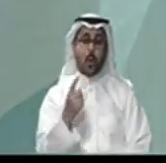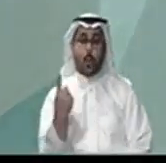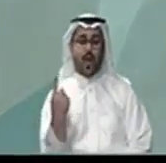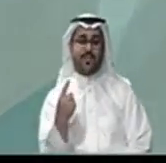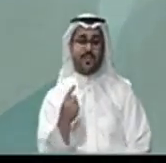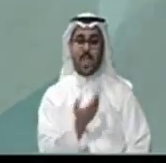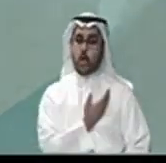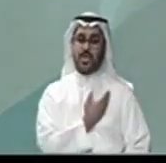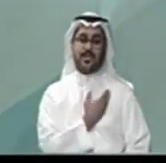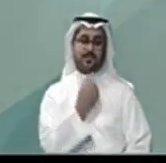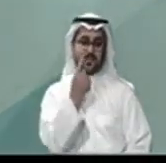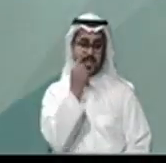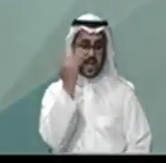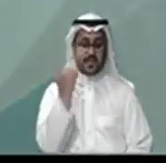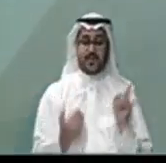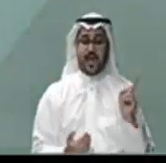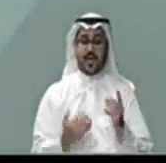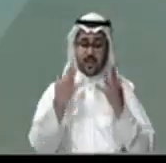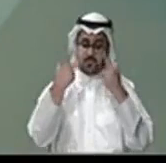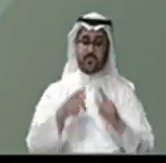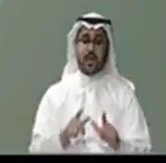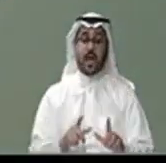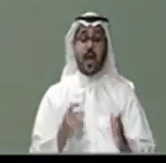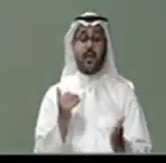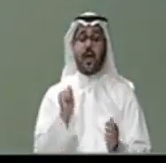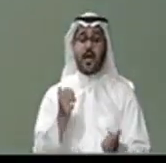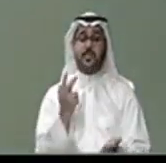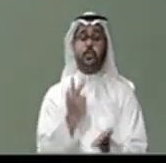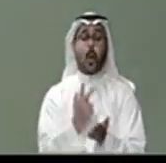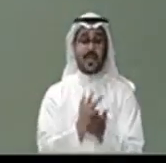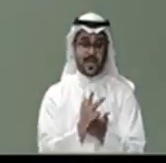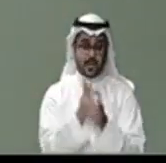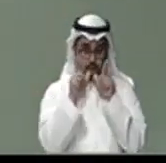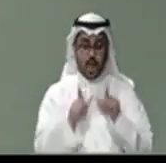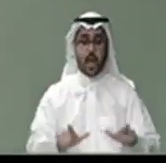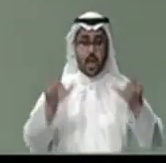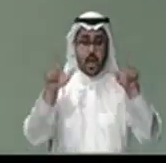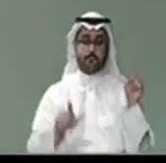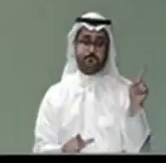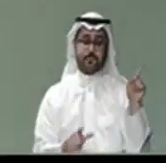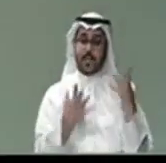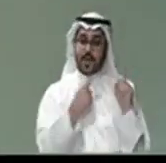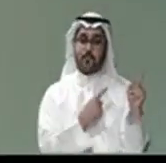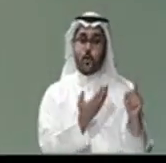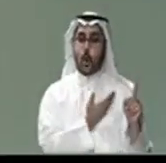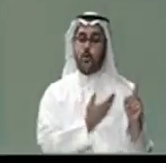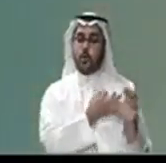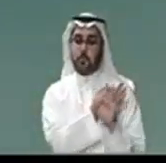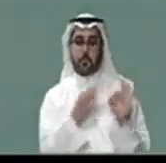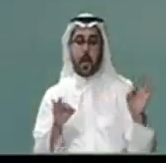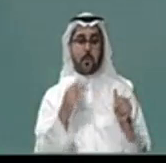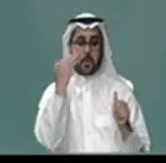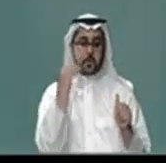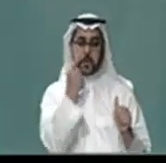1,516,100 حاجا واحدا وفقا للإحصائية التي أصدرتها المديرية العامة للجوازات. وأوضحت الجوازات أن أعداد